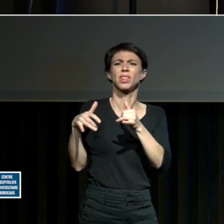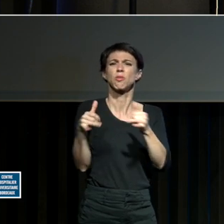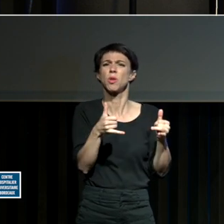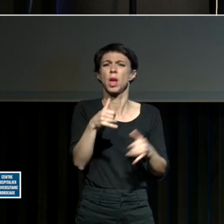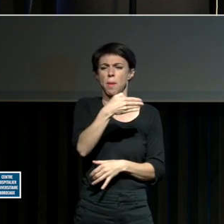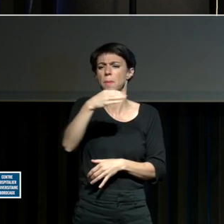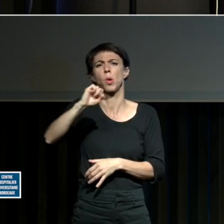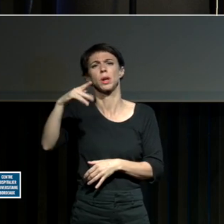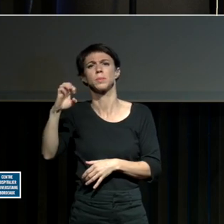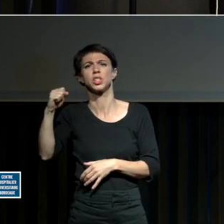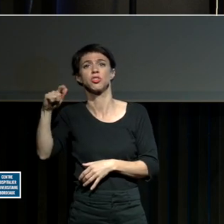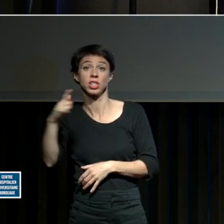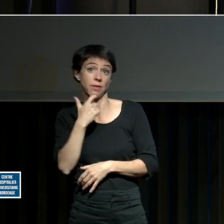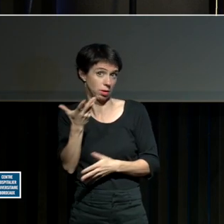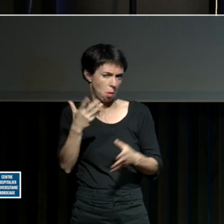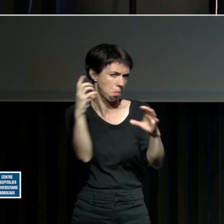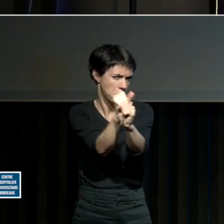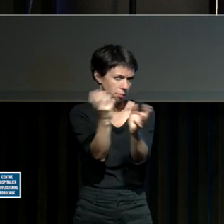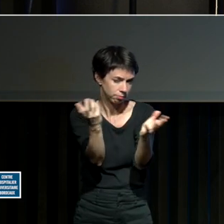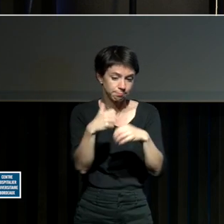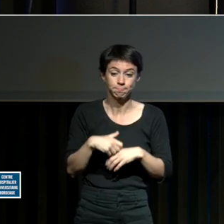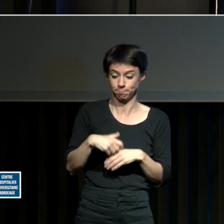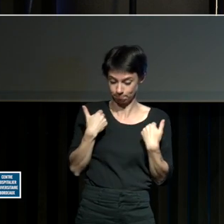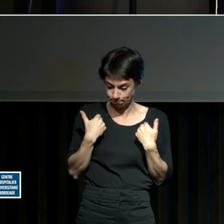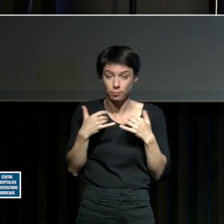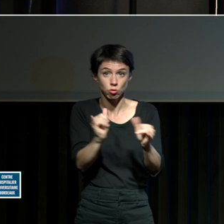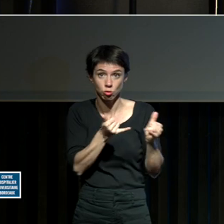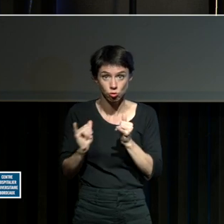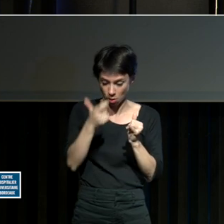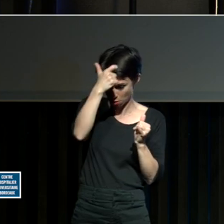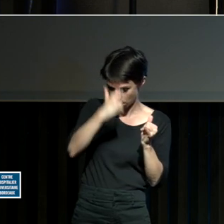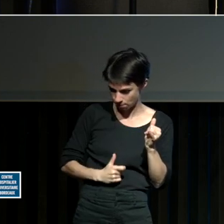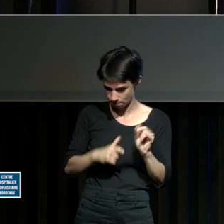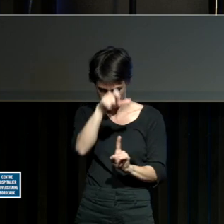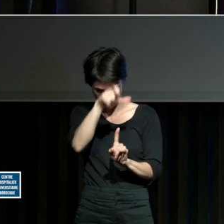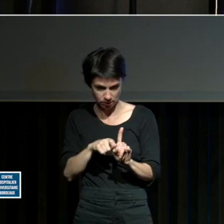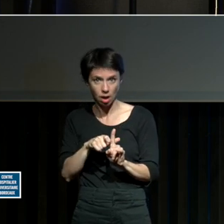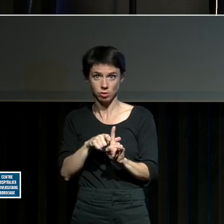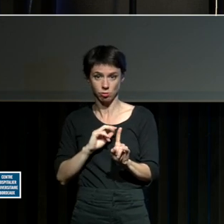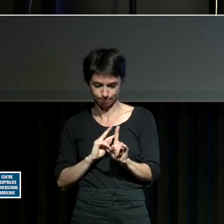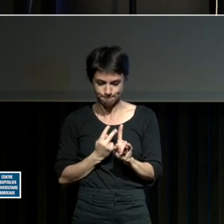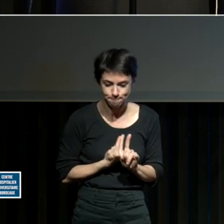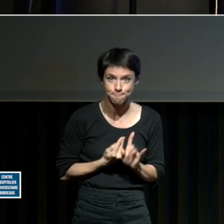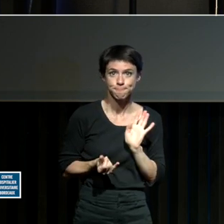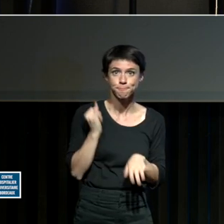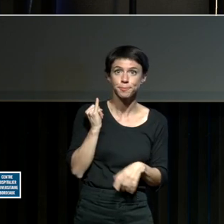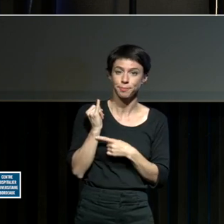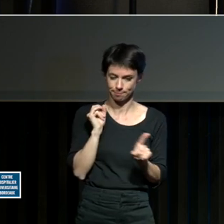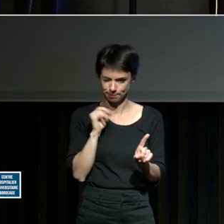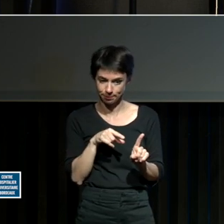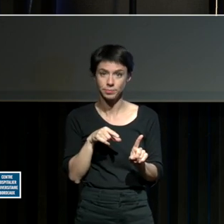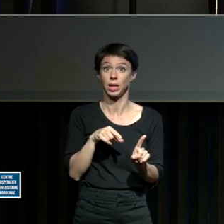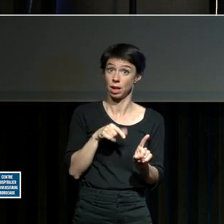va désigner un personnage auquel il va très très fortement identifier et pour lequel il va choisir des